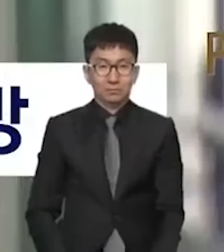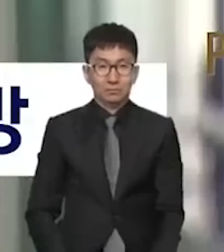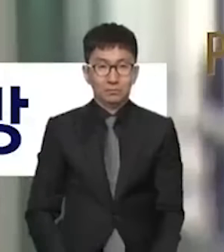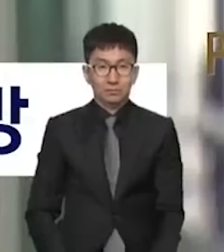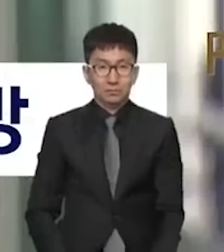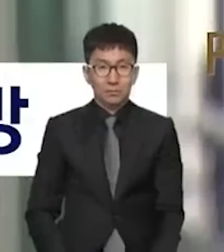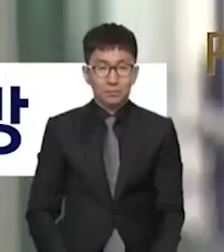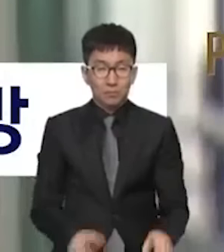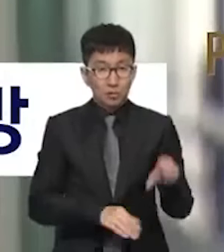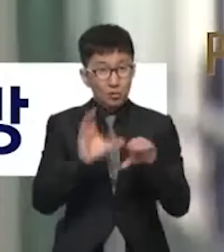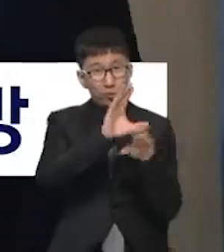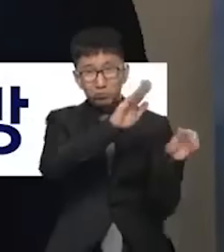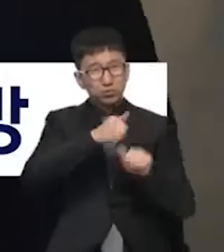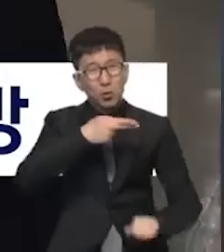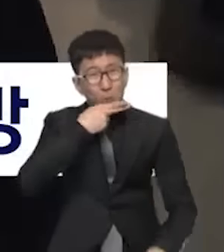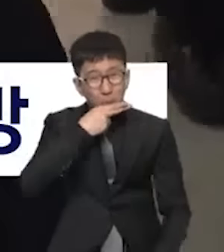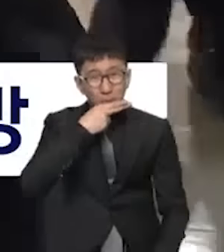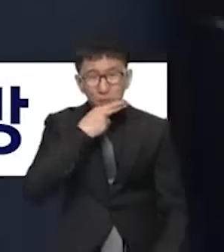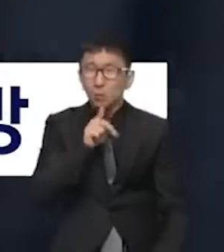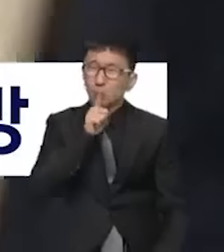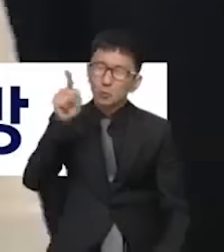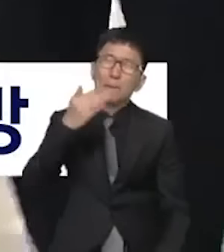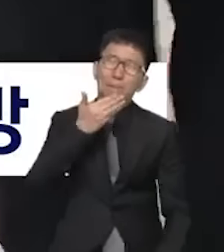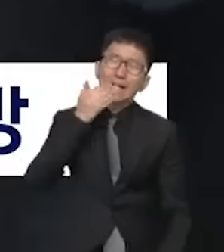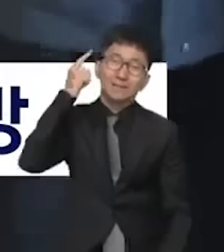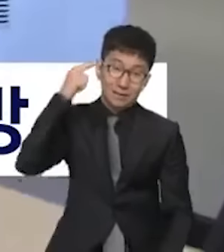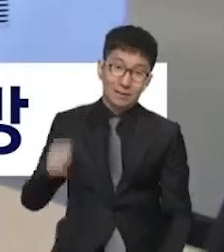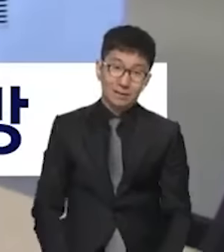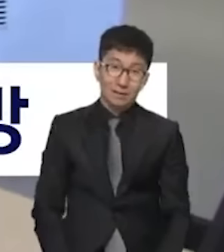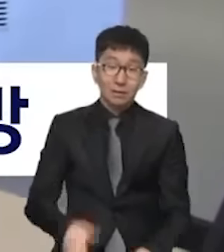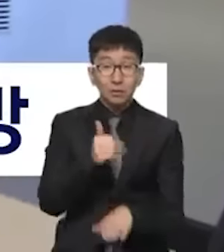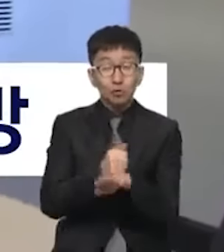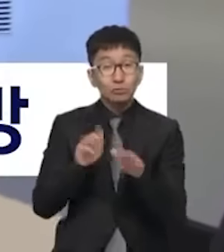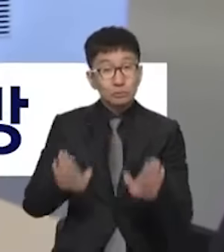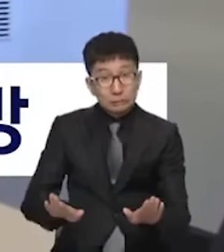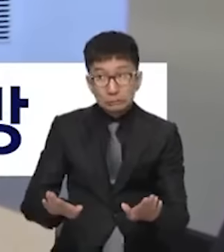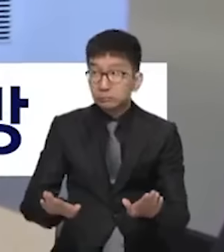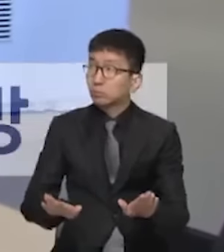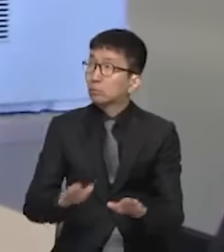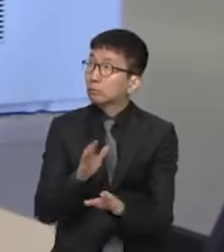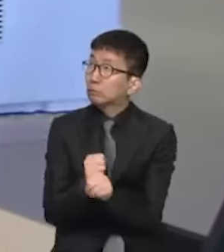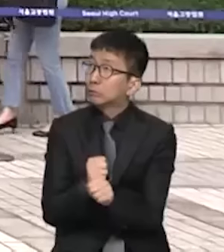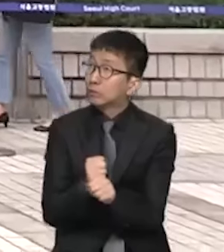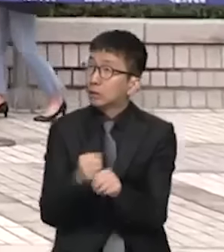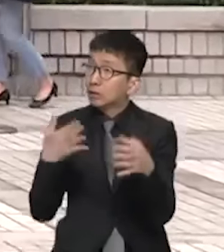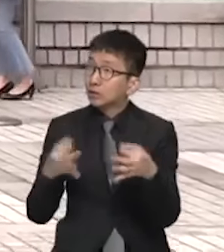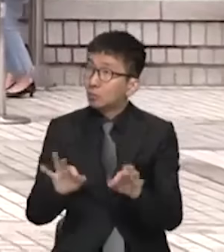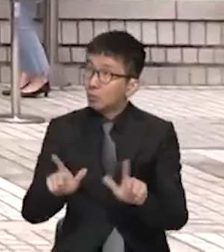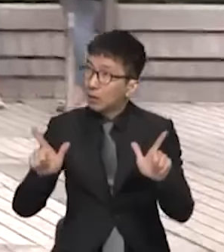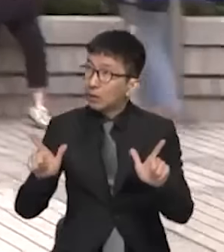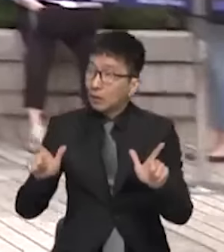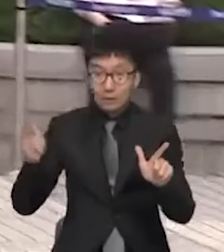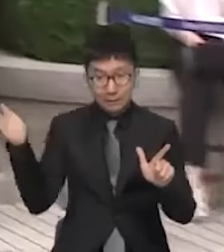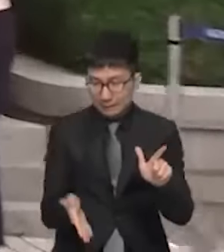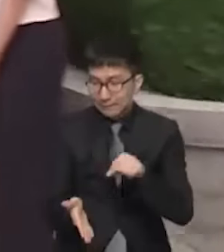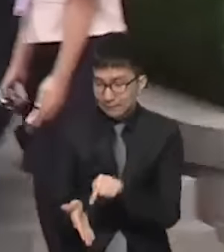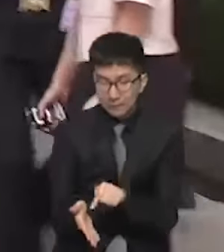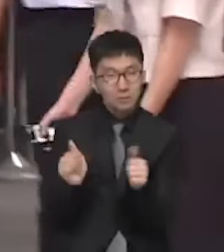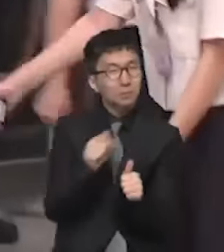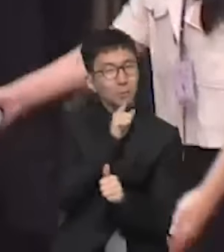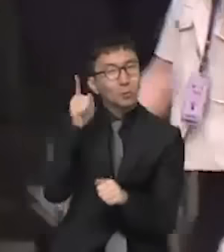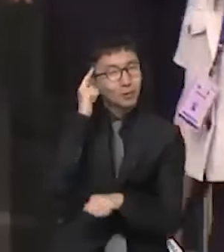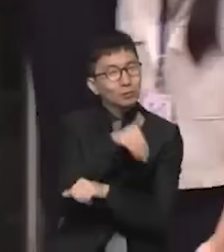대표를 기소하는 데 무리가 없다고 보고 이르면 이번 주 재판에 넘길 걸로 전망됩니다. 이 대표에게는 제3자